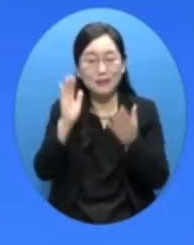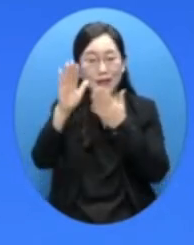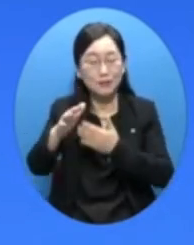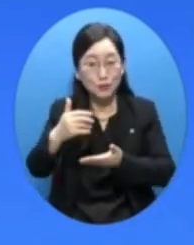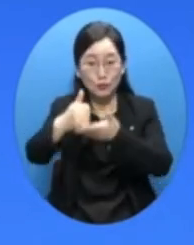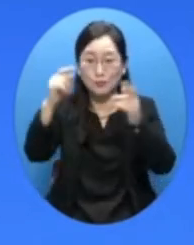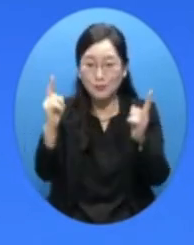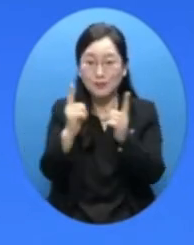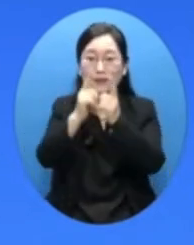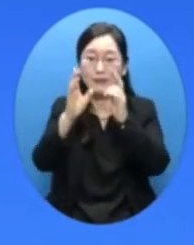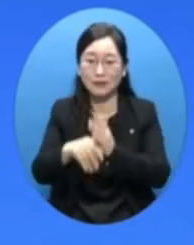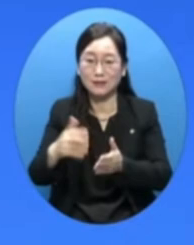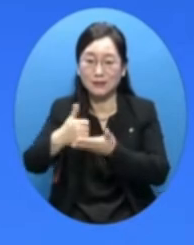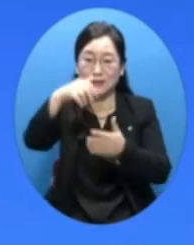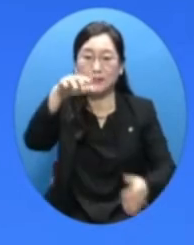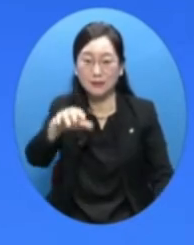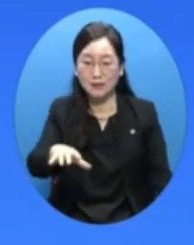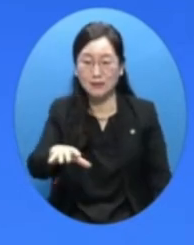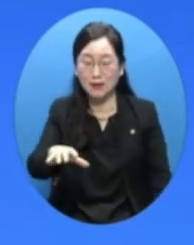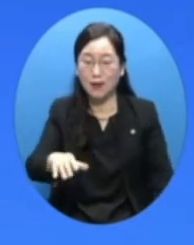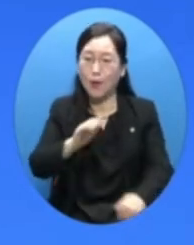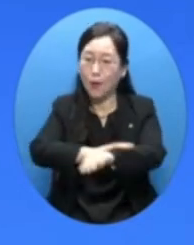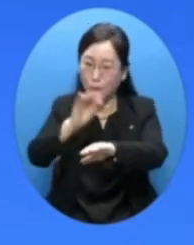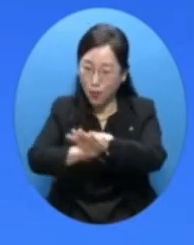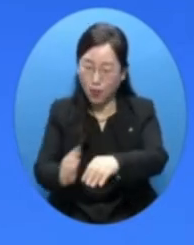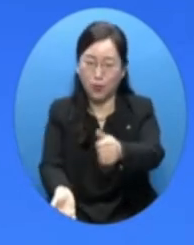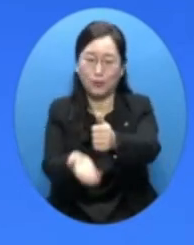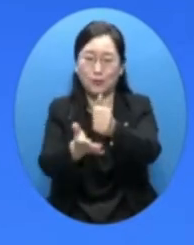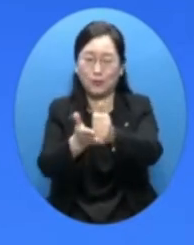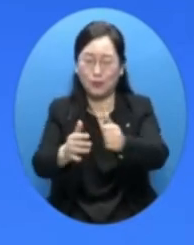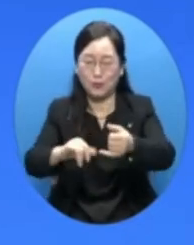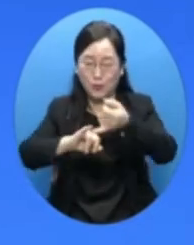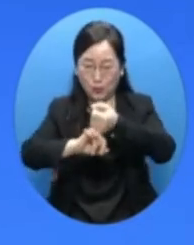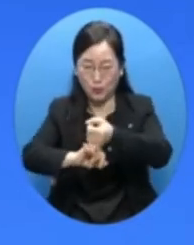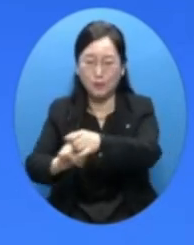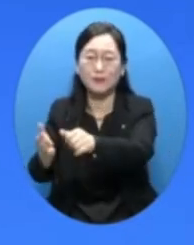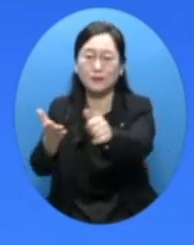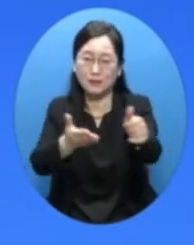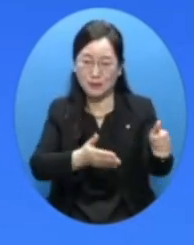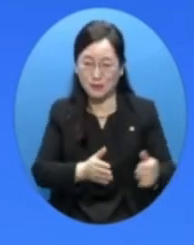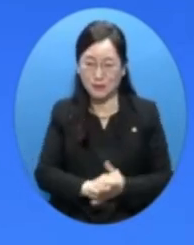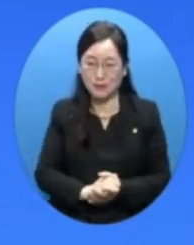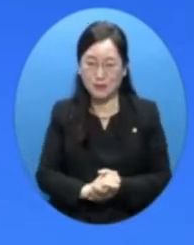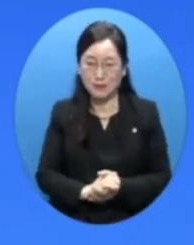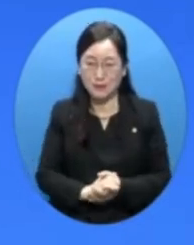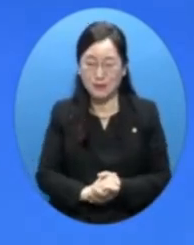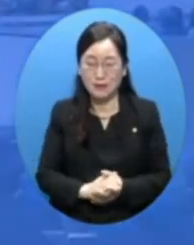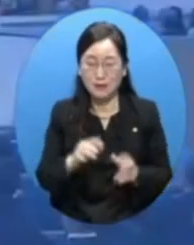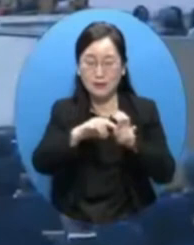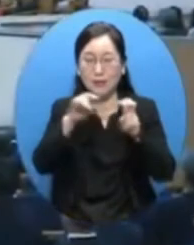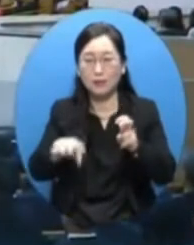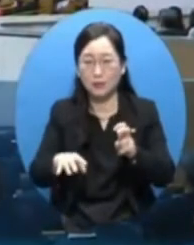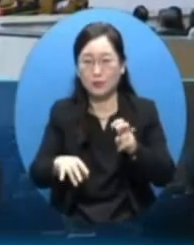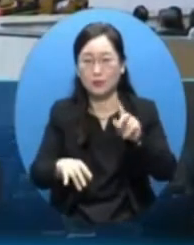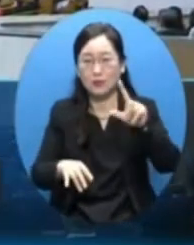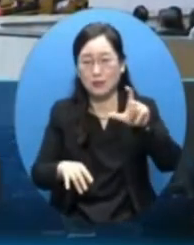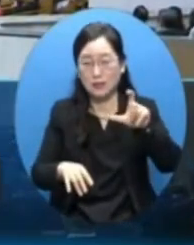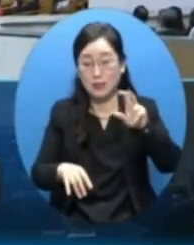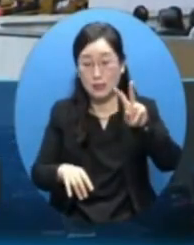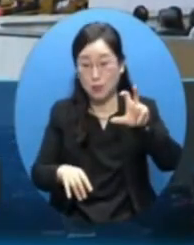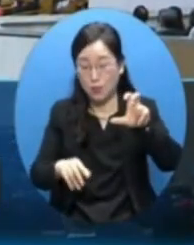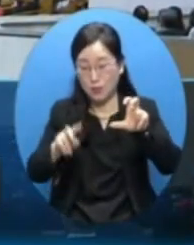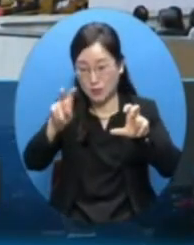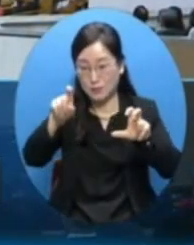때 주님 앞에서 잘하였다 칭찬받는 여러분 모두가 되기를 바랍니다. 마태복음 25장 21절입니다. 그 주인